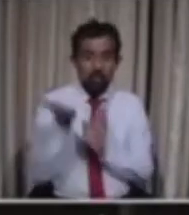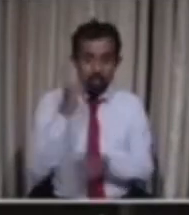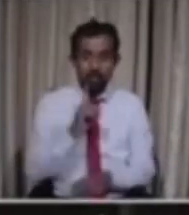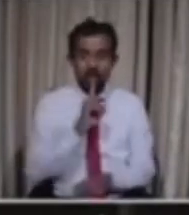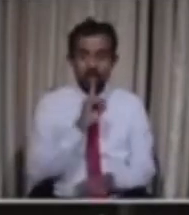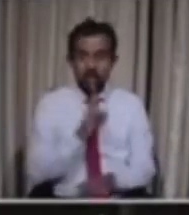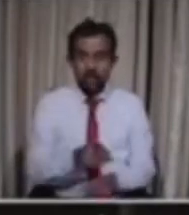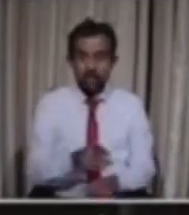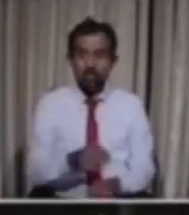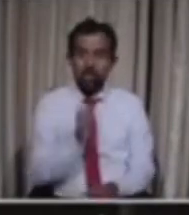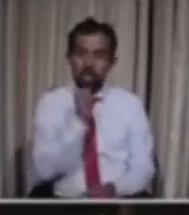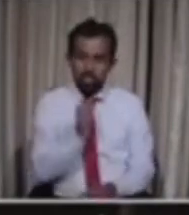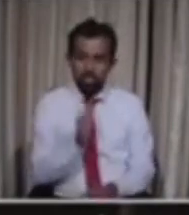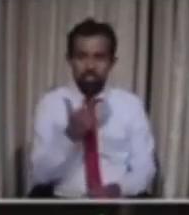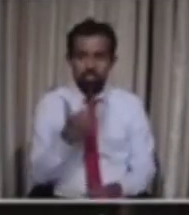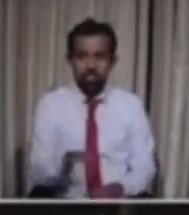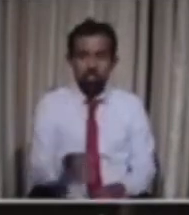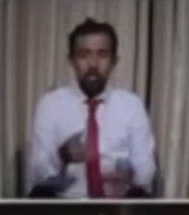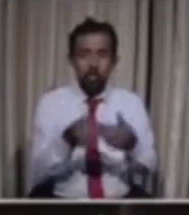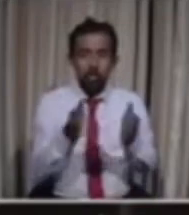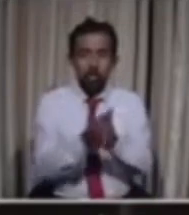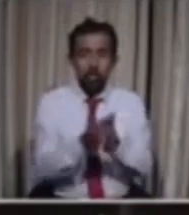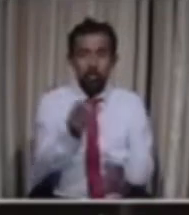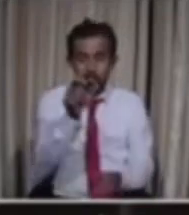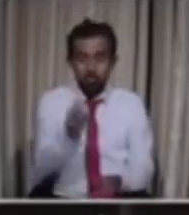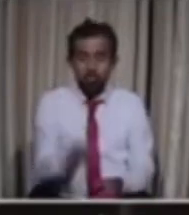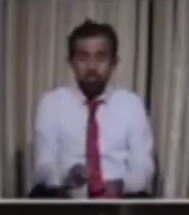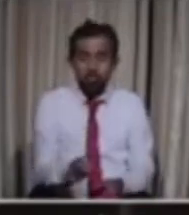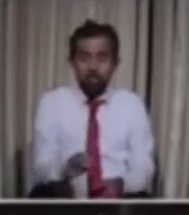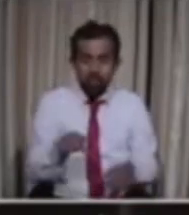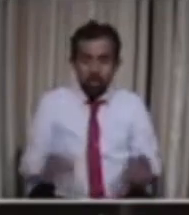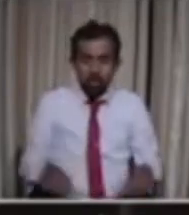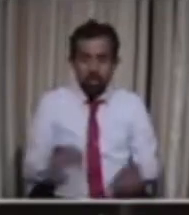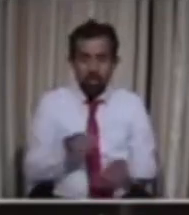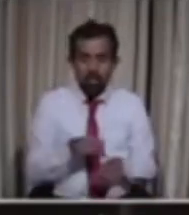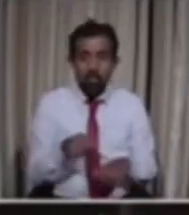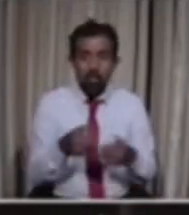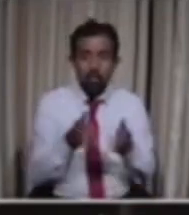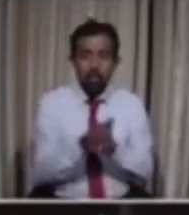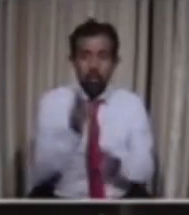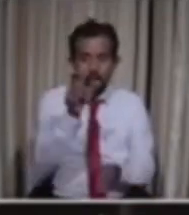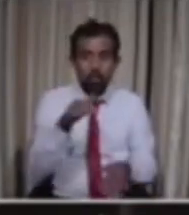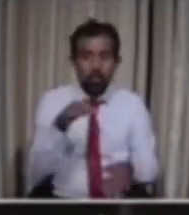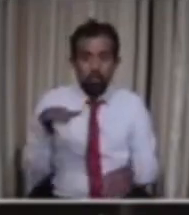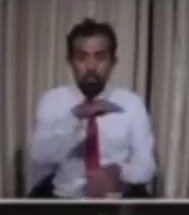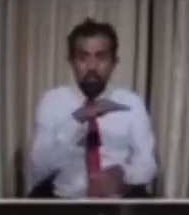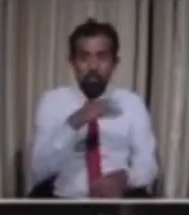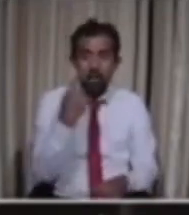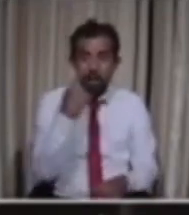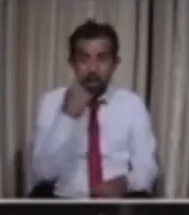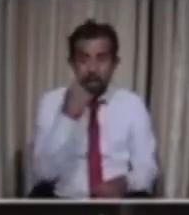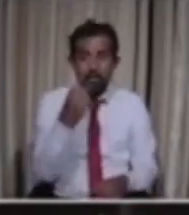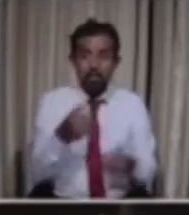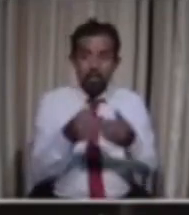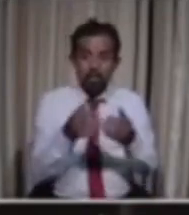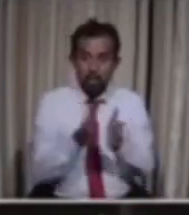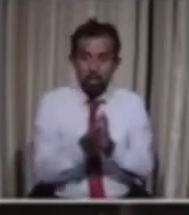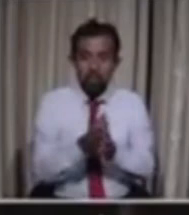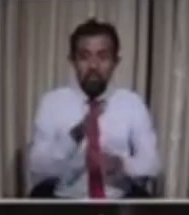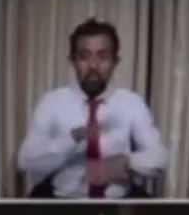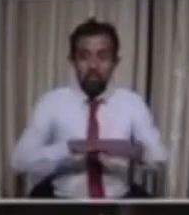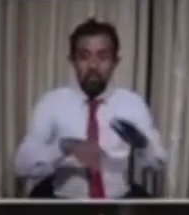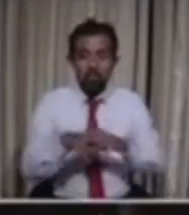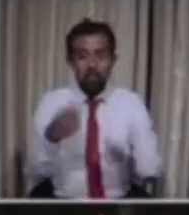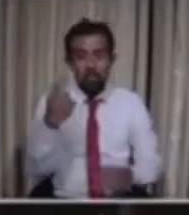தொடங்கியிருக்கின்றது. உங்களுடைய கைகளால் உங்களுடைய மக்களின் கண்களை குத்துகின்ற நிலைமை இன்று உருவாகி இருக்கின்றது. என்னை பொறுத்தவரையிலே நீங்கள்